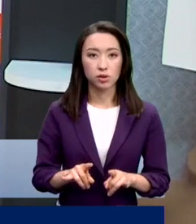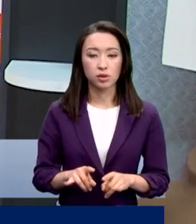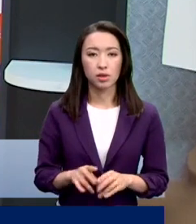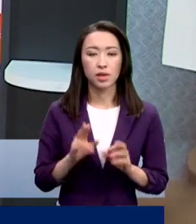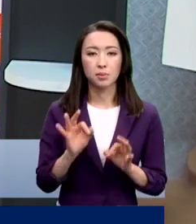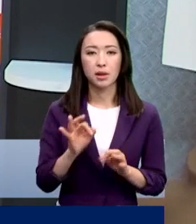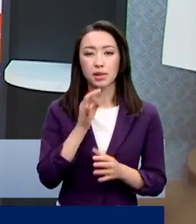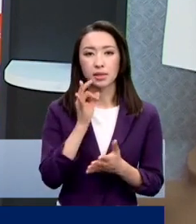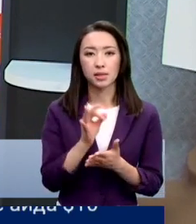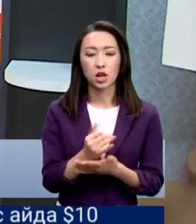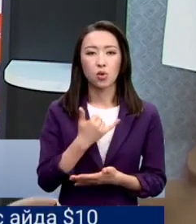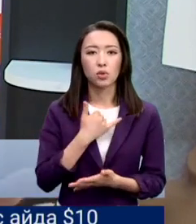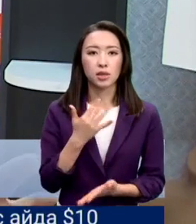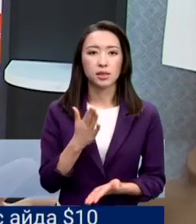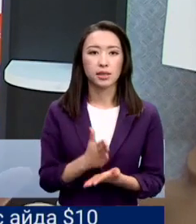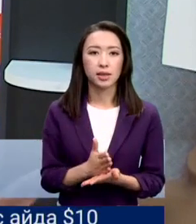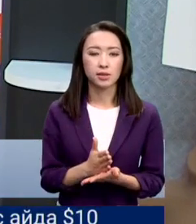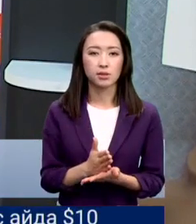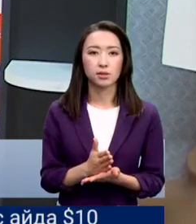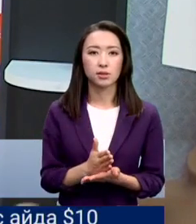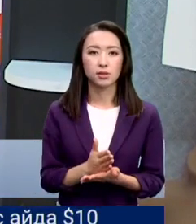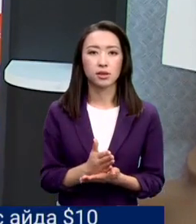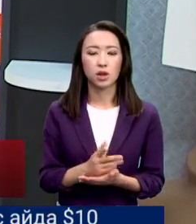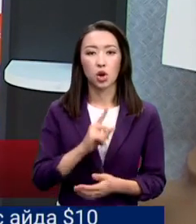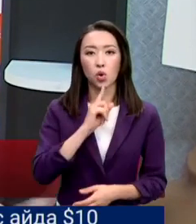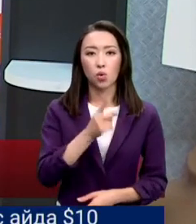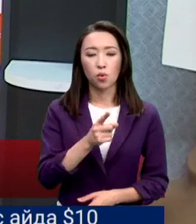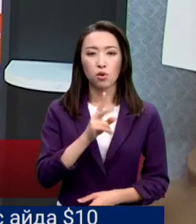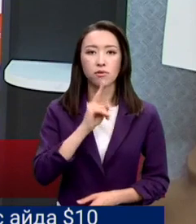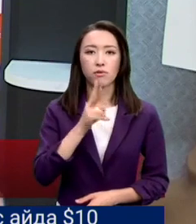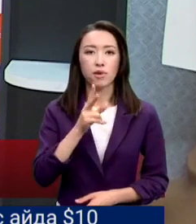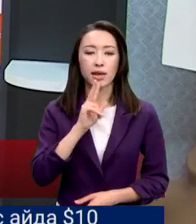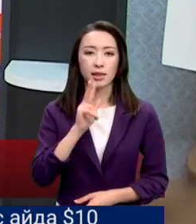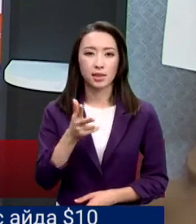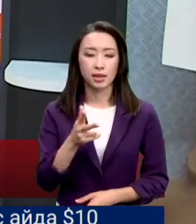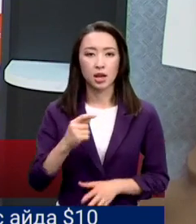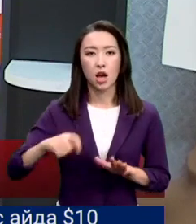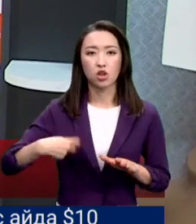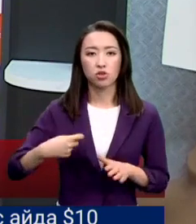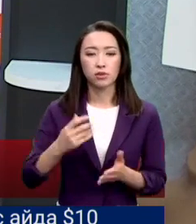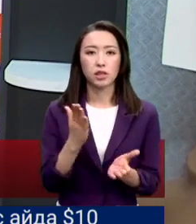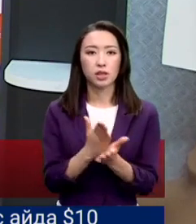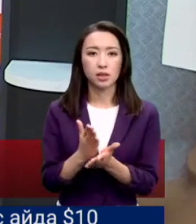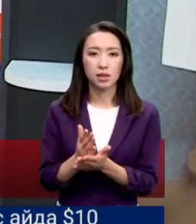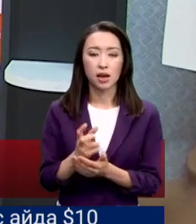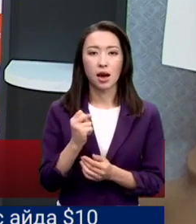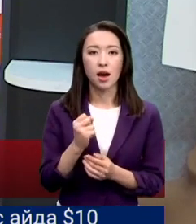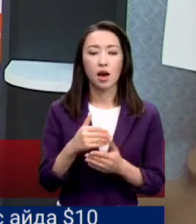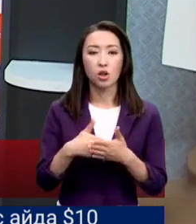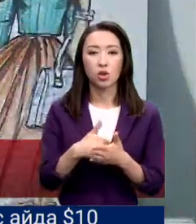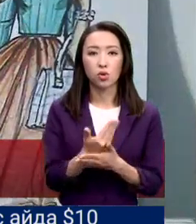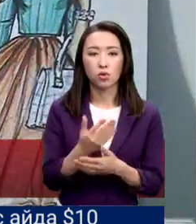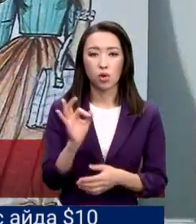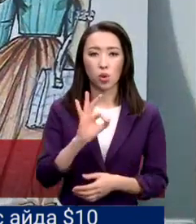правильно сказать. У нас есть год, на 2, на 3 года отшивают, я ничего не говорю. А именно вот